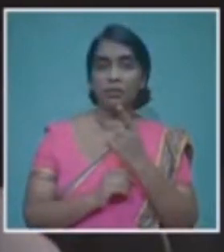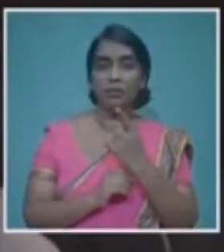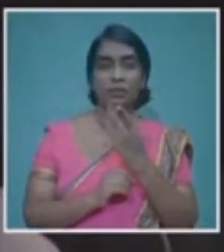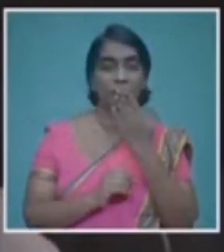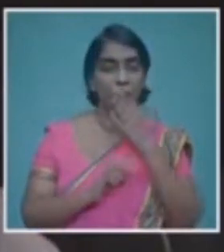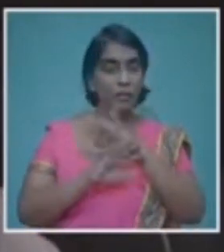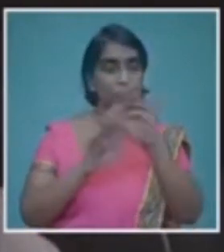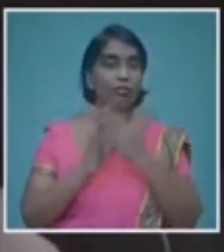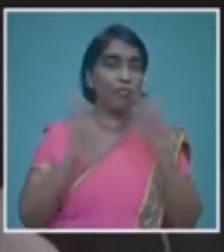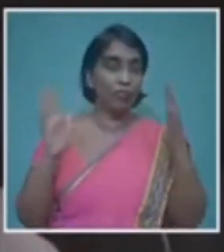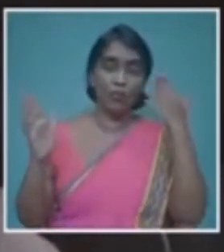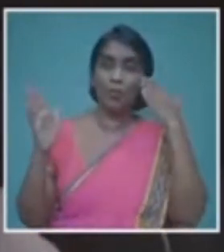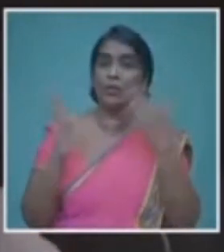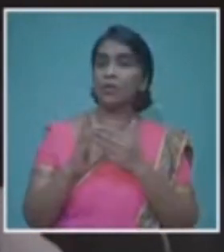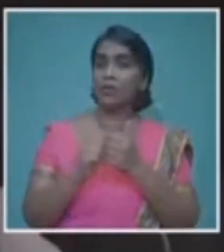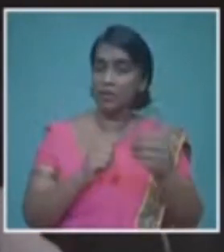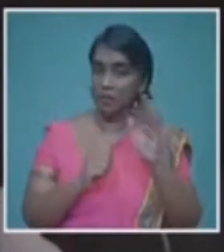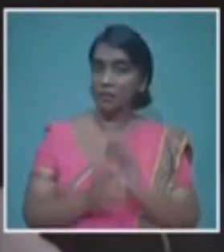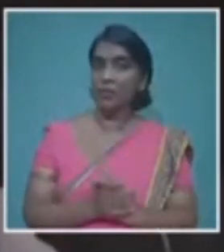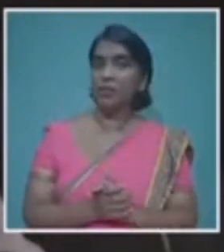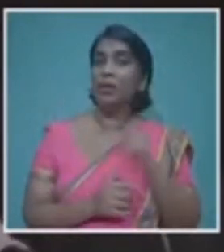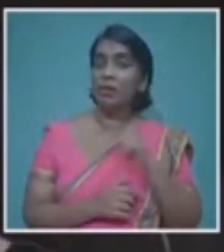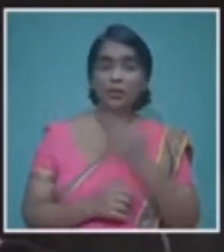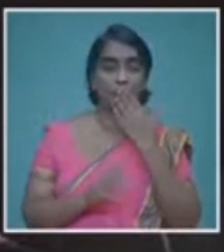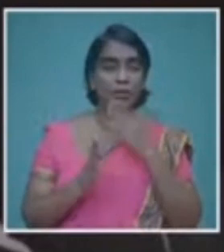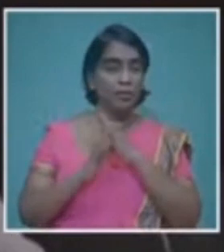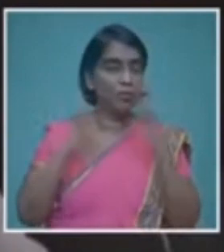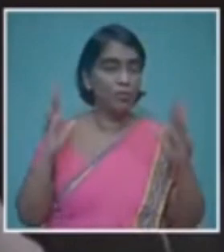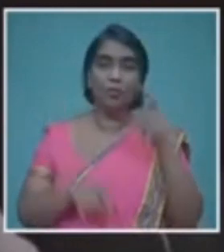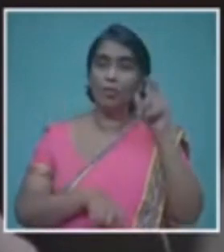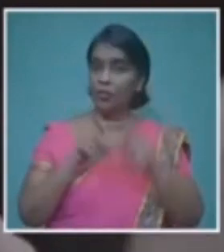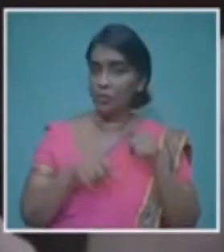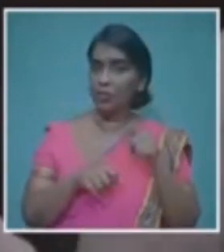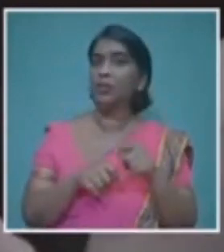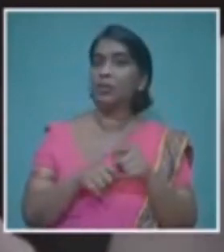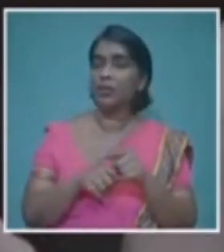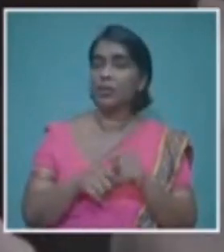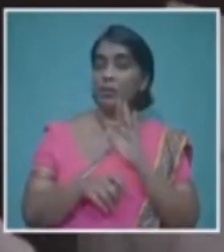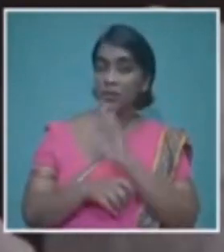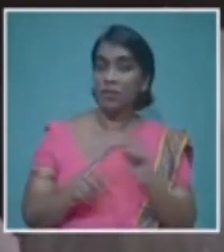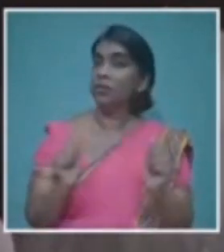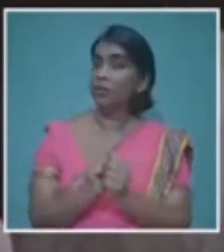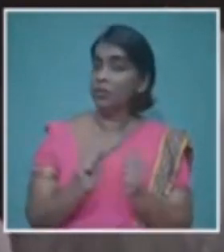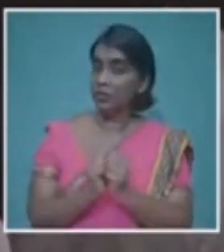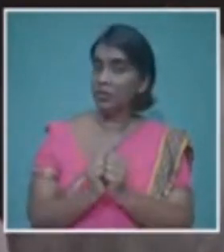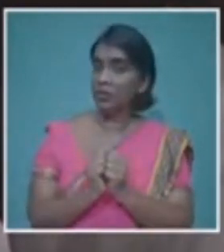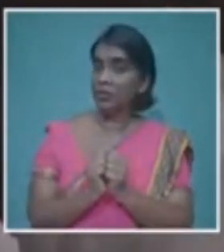बहुतरय वेनुएंग तमाय क्रियात्मक कराने कियला मे निशाब्द बहुतरय वेनुएं वेडकरान्न